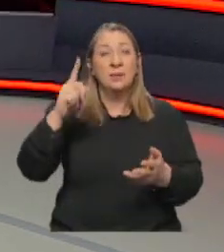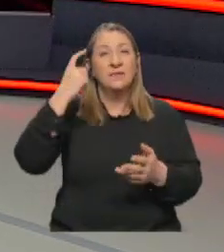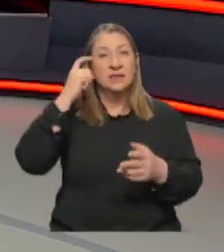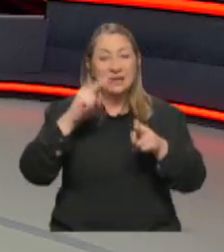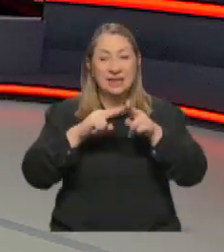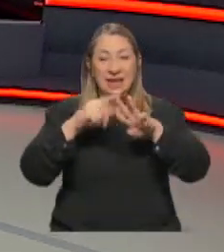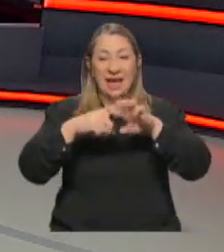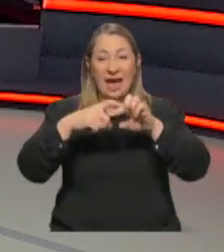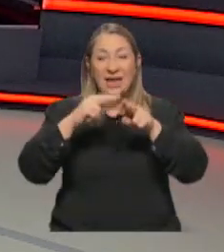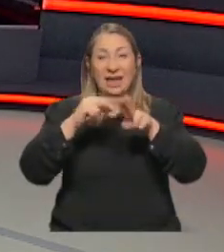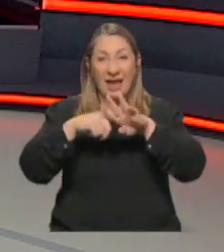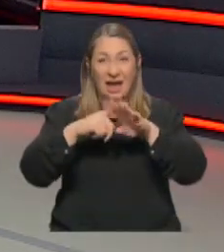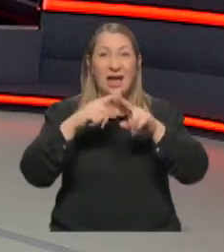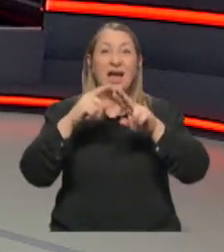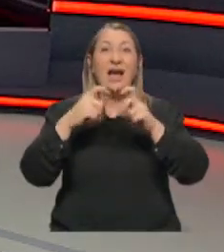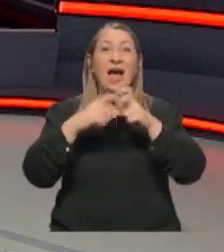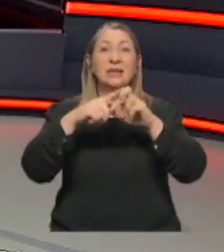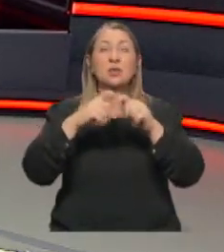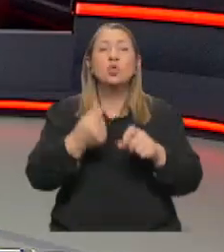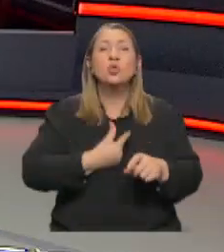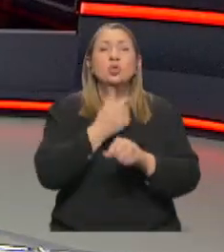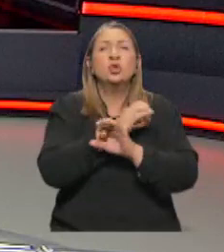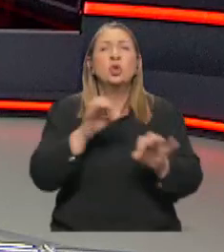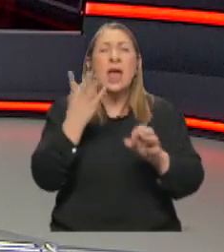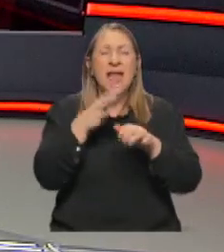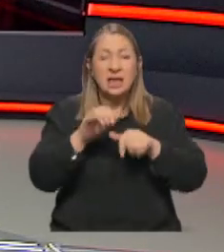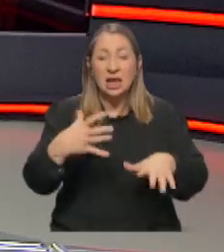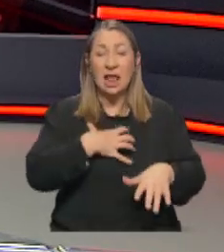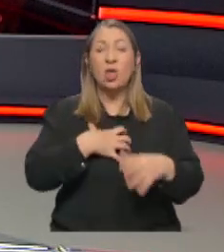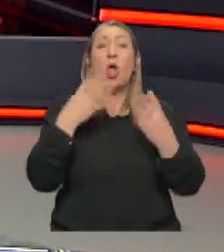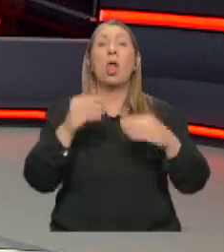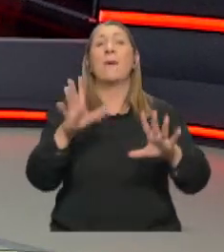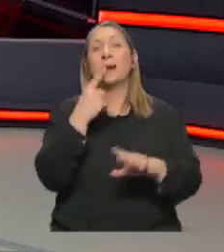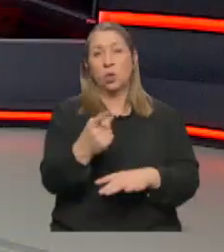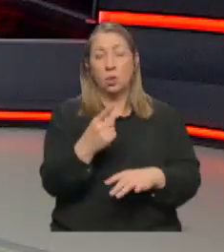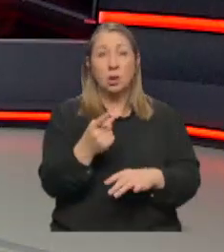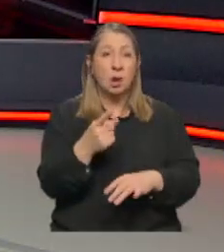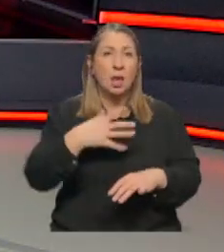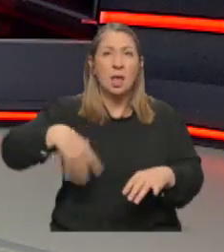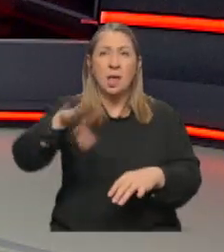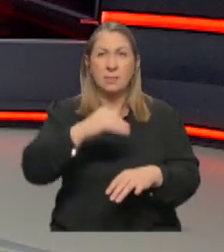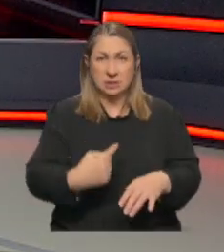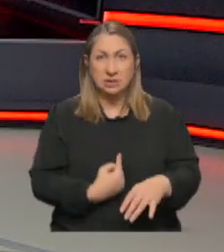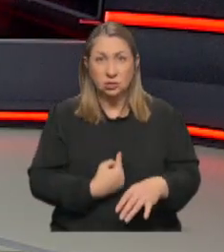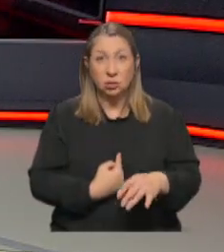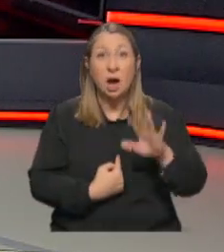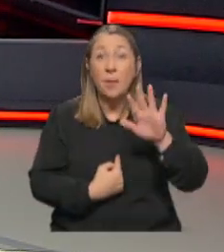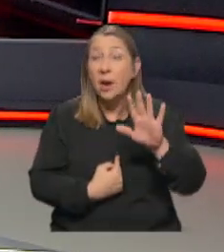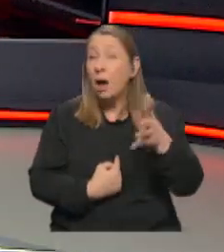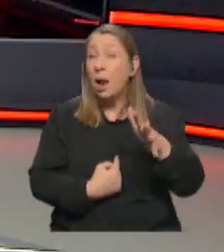var, Kierkegaard. Diyor ki umutsuzluğun en yaygın biçimi kendi olamamaktır diyor. Hepimiz